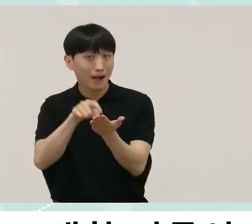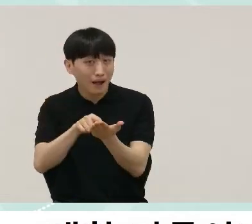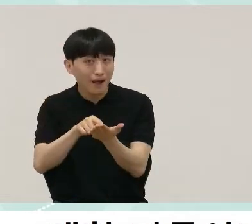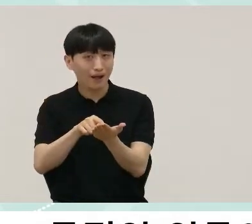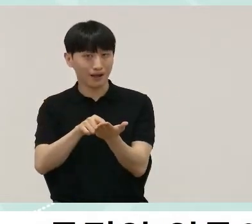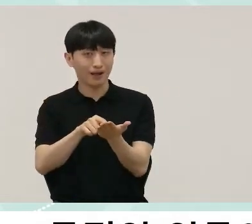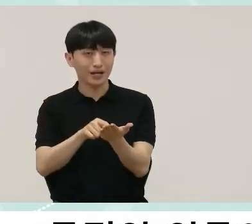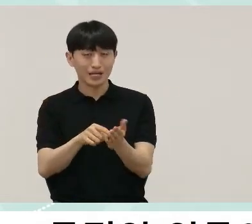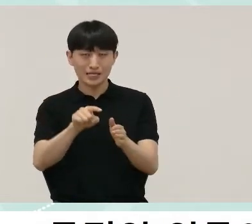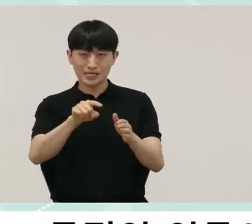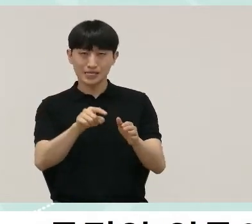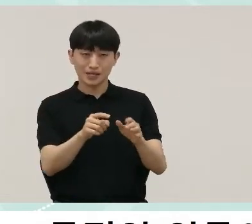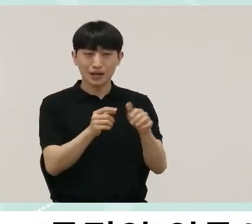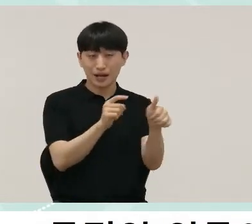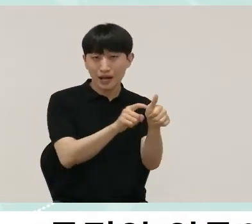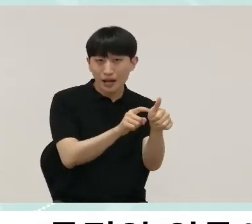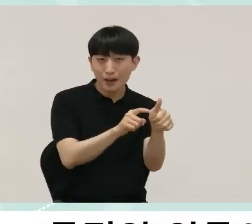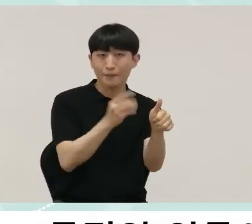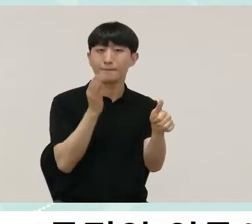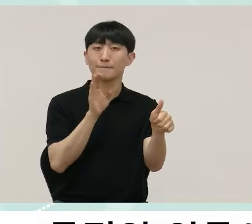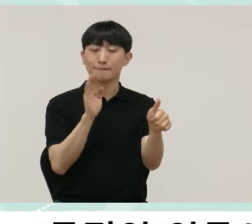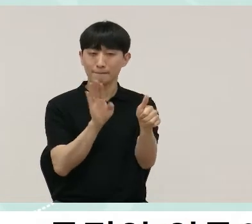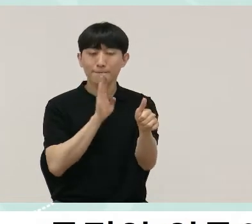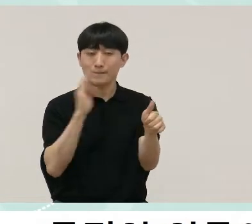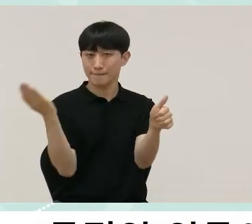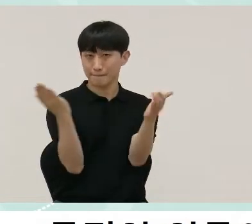수술을 하고 체계적인 재활을 하면 되는데